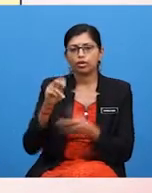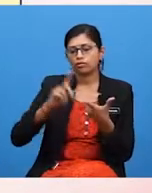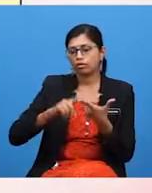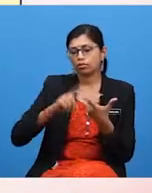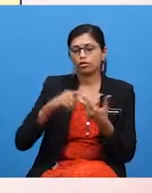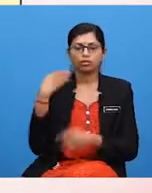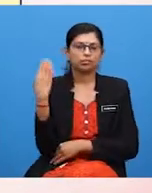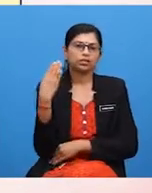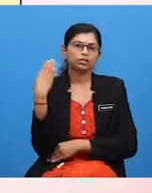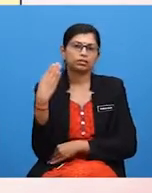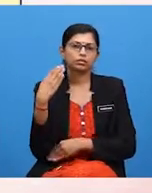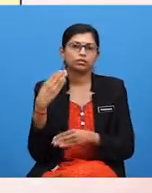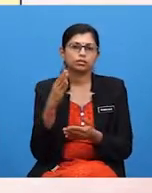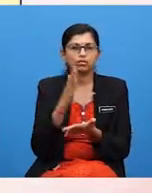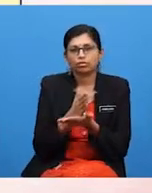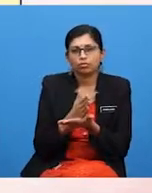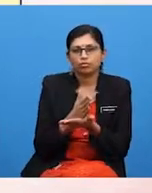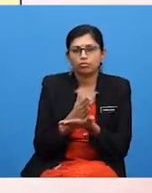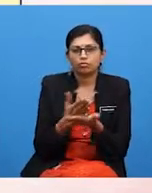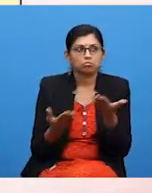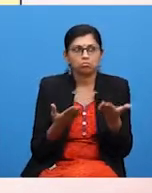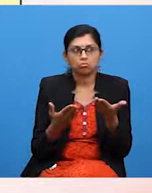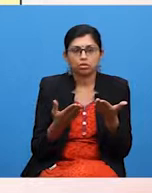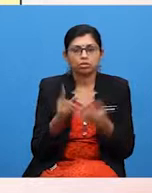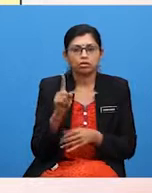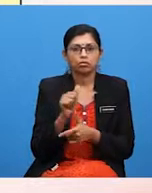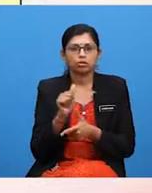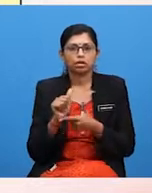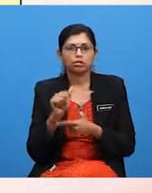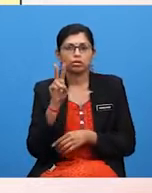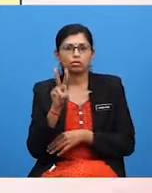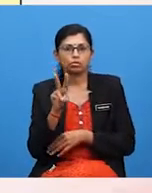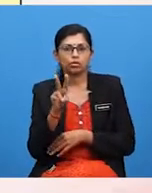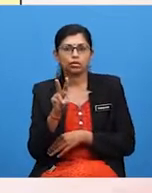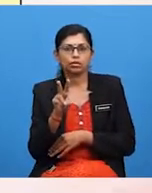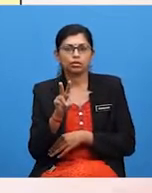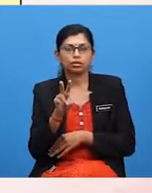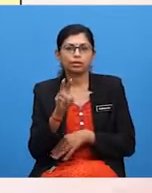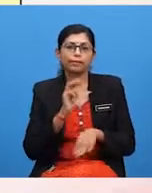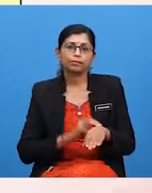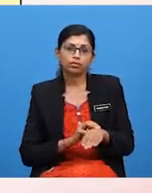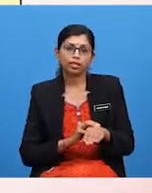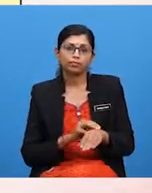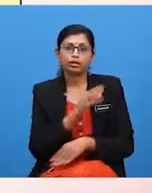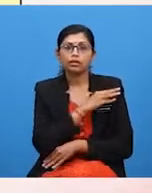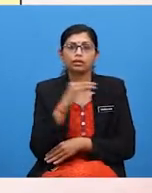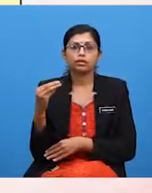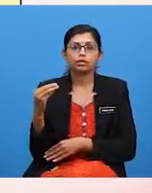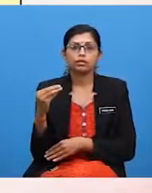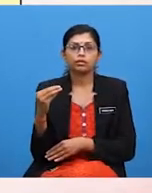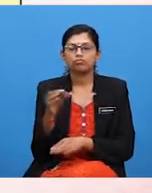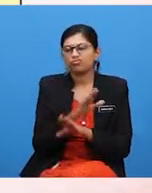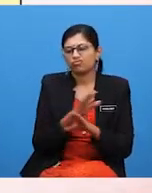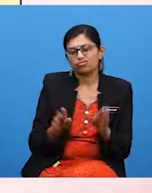biasanya berhenti selepas satu atau dua musim dan tumbuhan